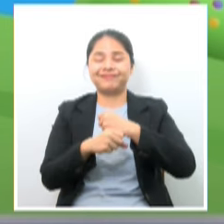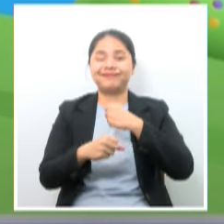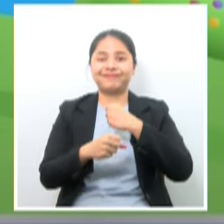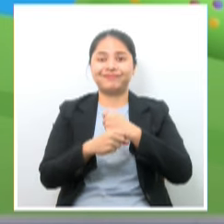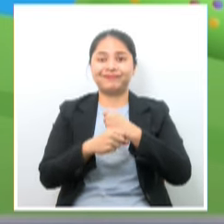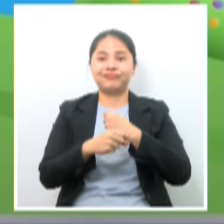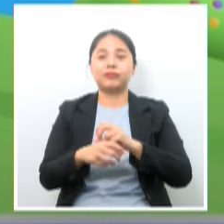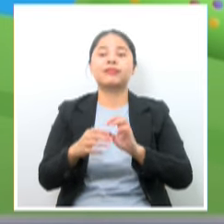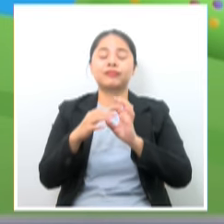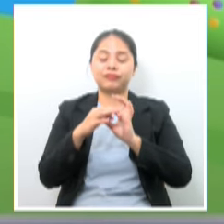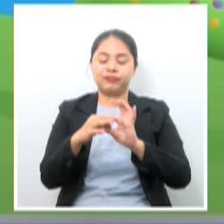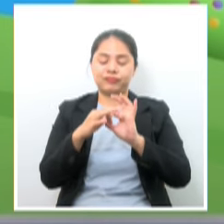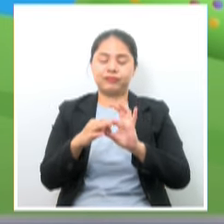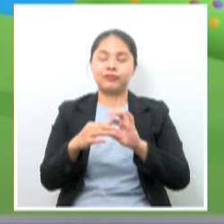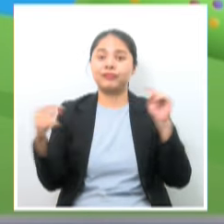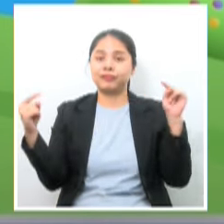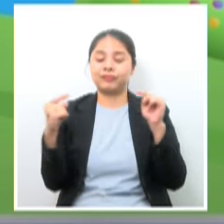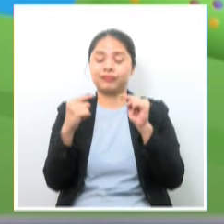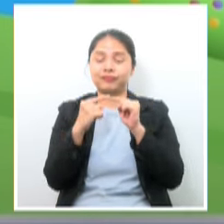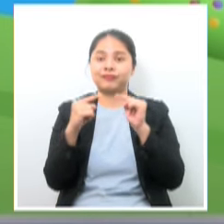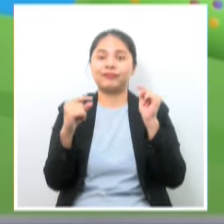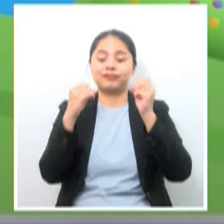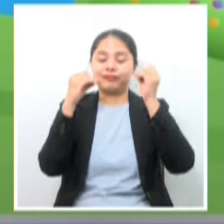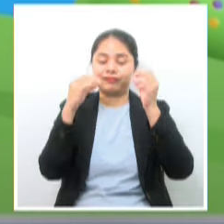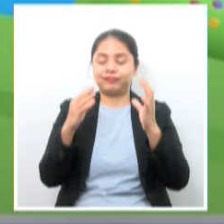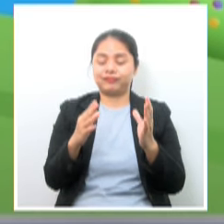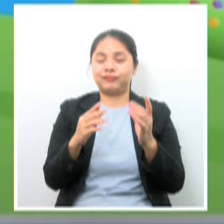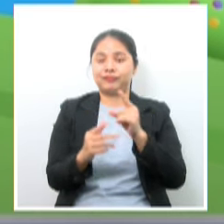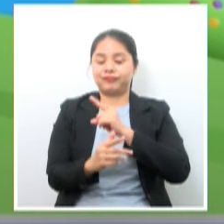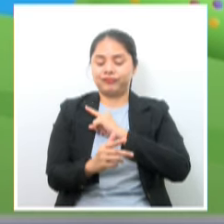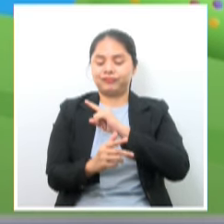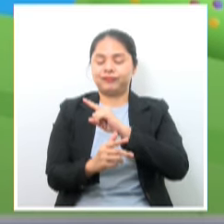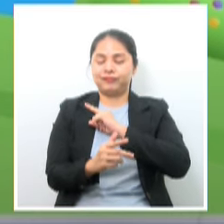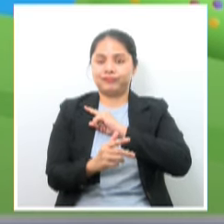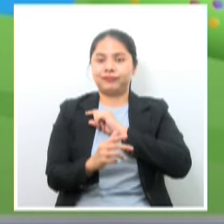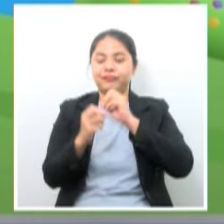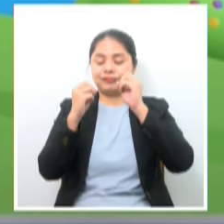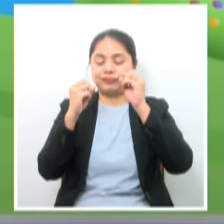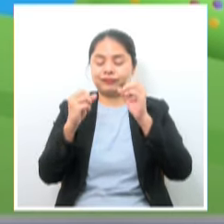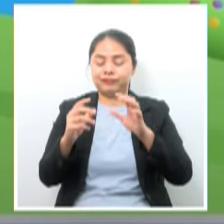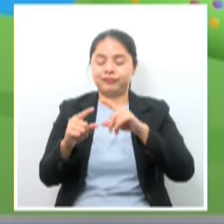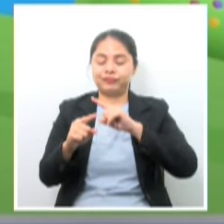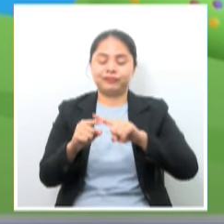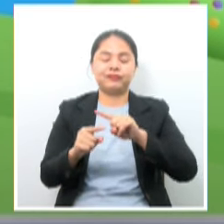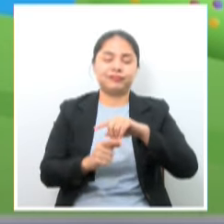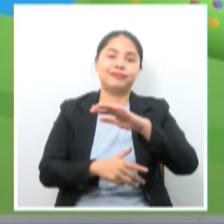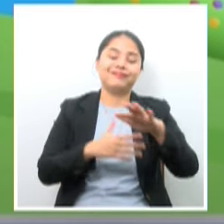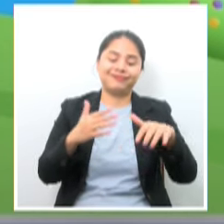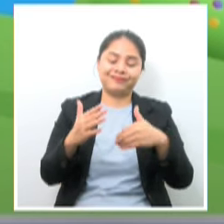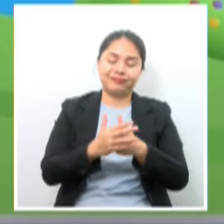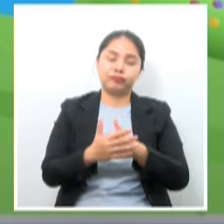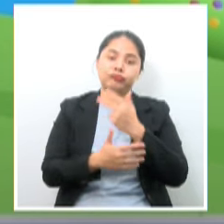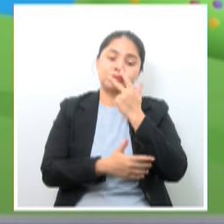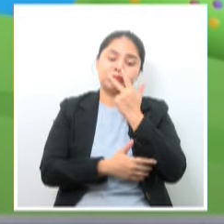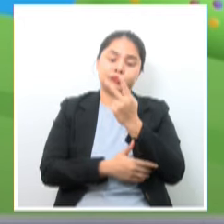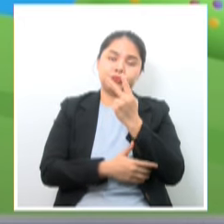ลูกๆนักเรียนอยากให้การเปิดเรียนในครั้งนี้ให้ทุกคนได้เกิดเป็นไปตามนโยบายที่สำคัญของท่านรัฐมนตรีว่าการคือเรียนดีและมี